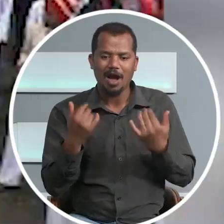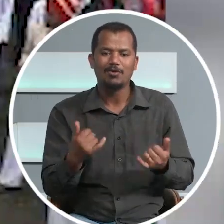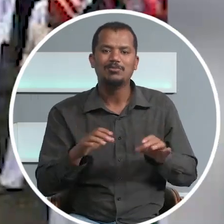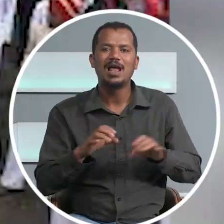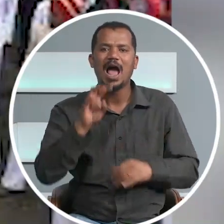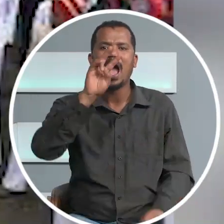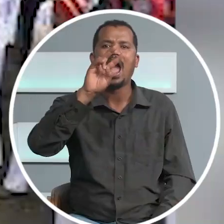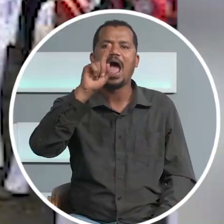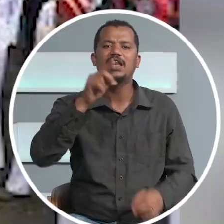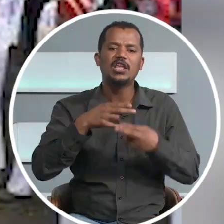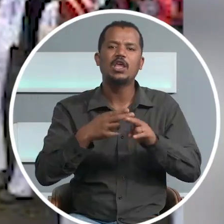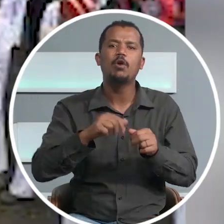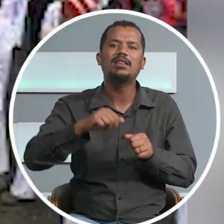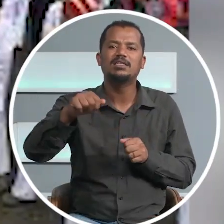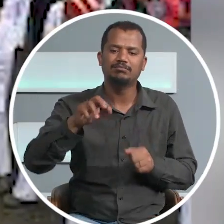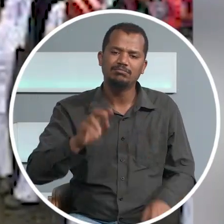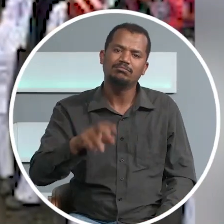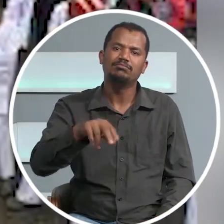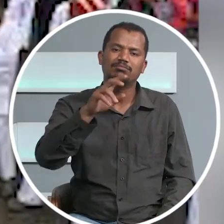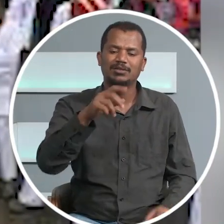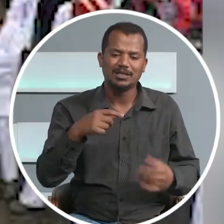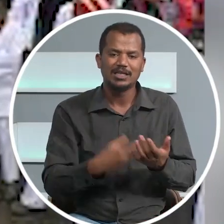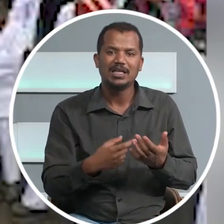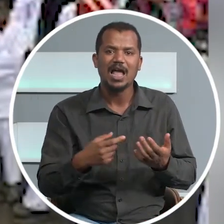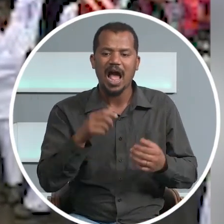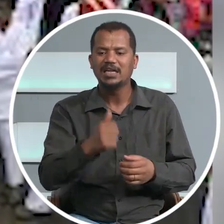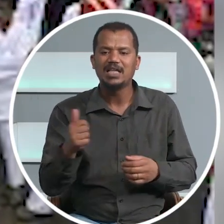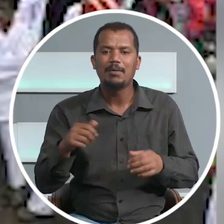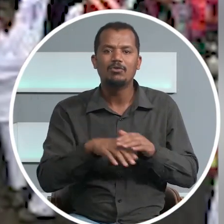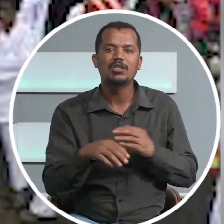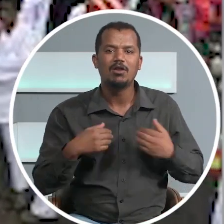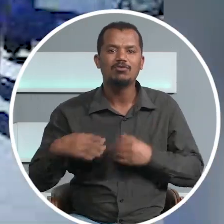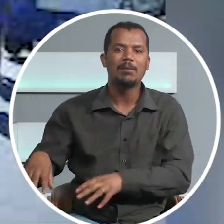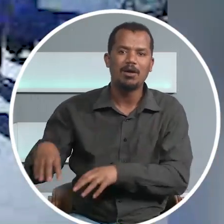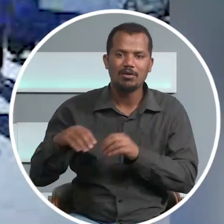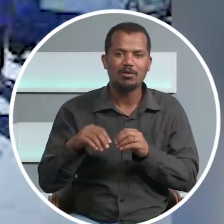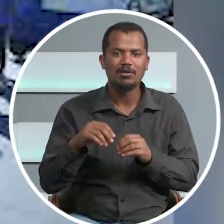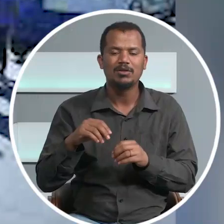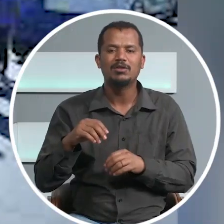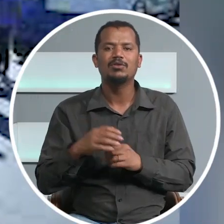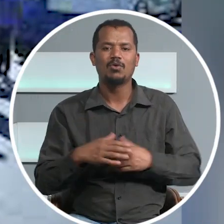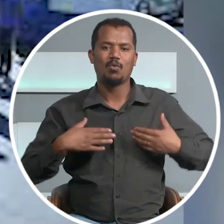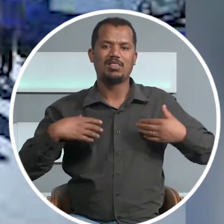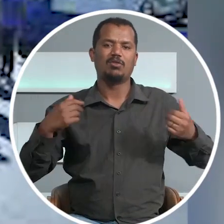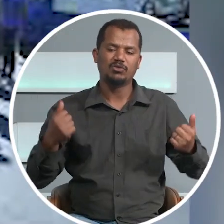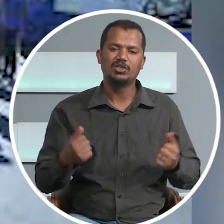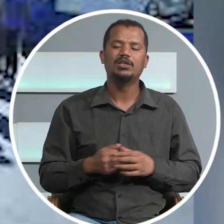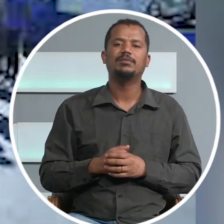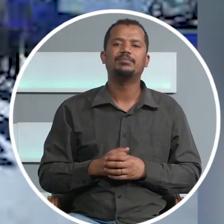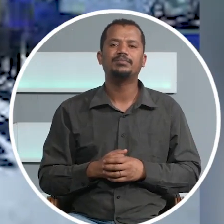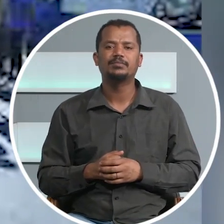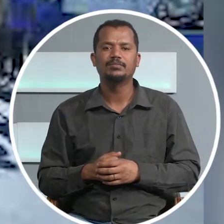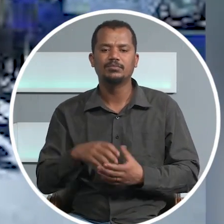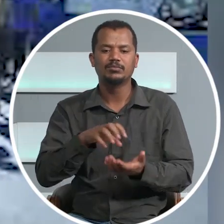ከግቢያችን ነው የምናደርገው። የ21 ኪሎ ሜትር ጉዞ ነው። የምንጋብዛቸው እዚህ አዲስ አበባ ውስጥ ያሉ ተማሪዎችን፣ የከፍተኛ ትምህርት ተቋማትን፣ ወጣቶች፣